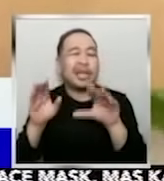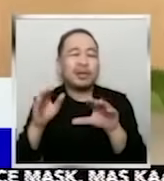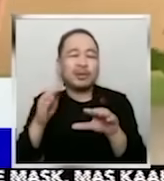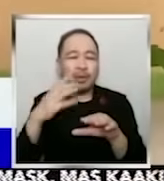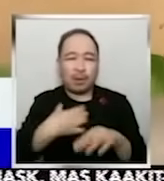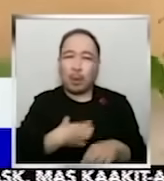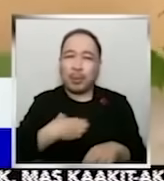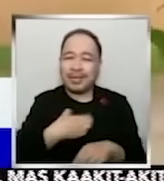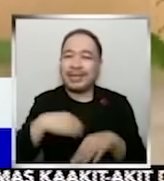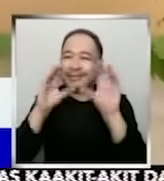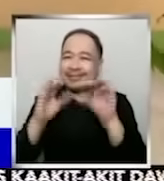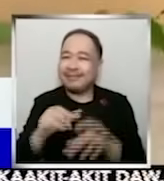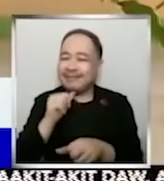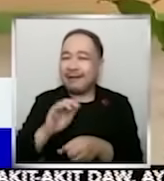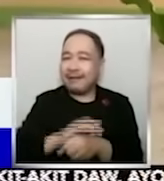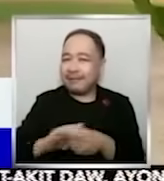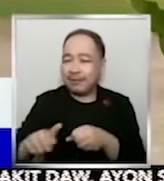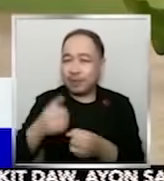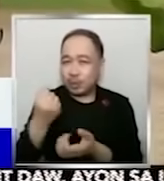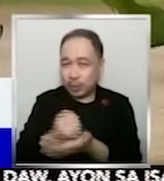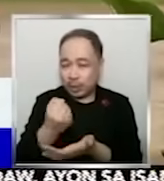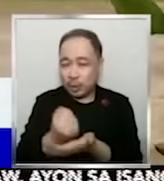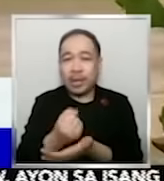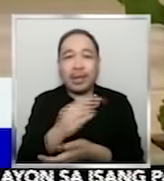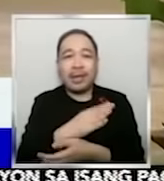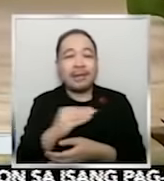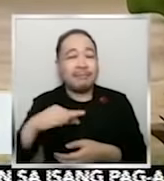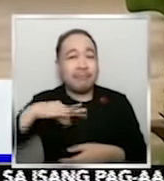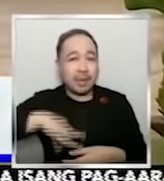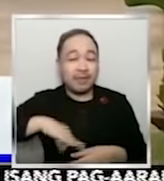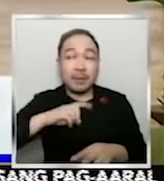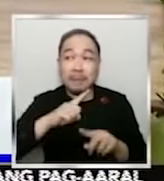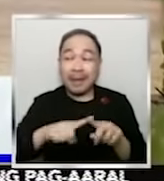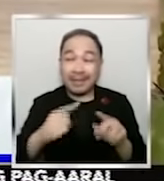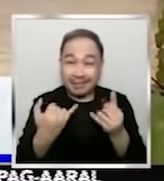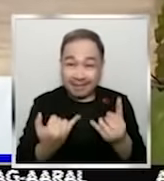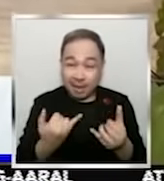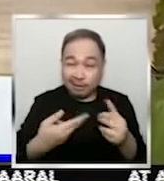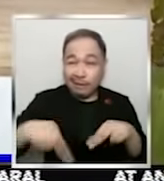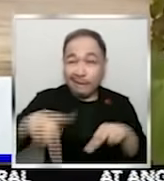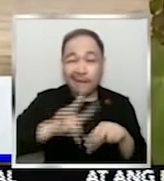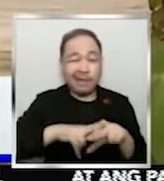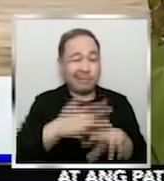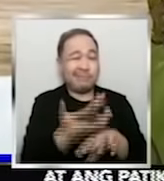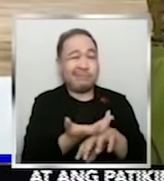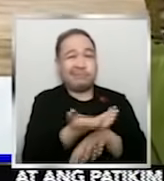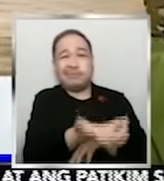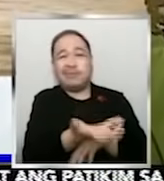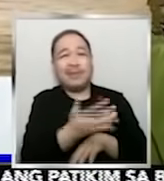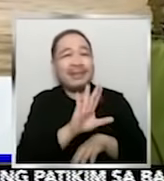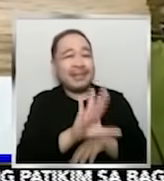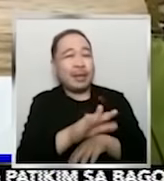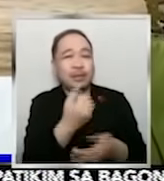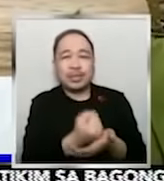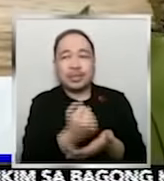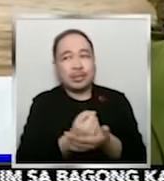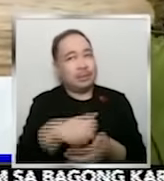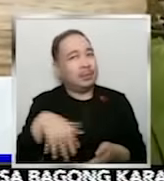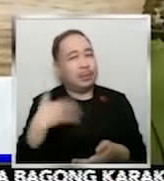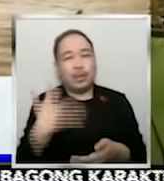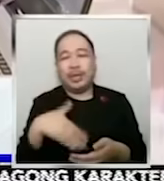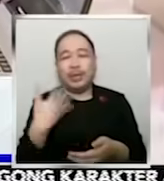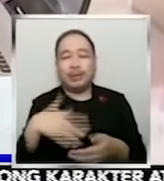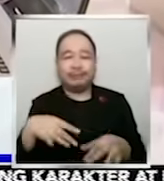at benepisyo, pero ang mabiktima pa ng online scam sa mismo nilang payroll, napakalaking dagok daw sa hanay